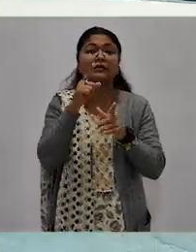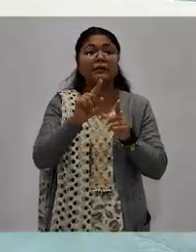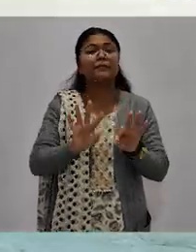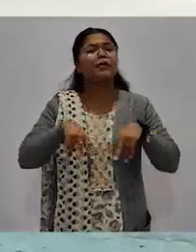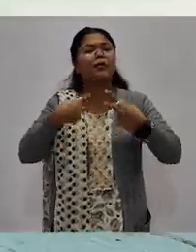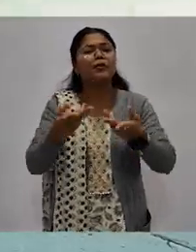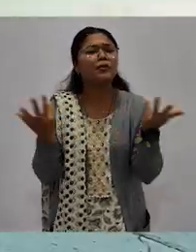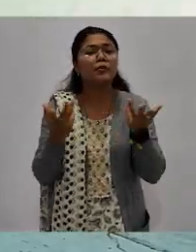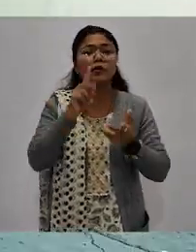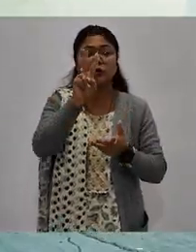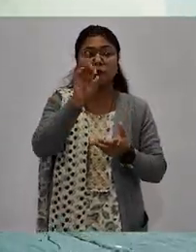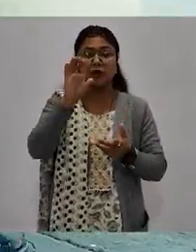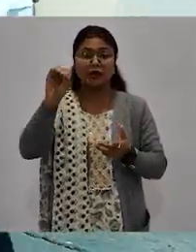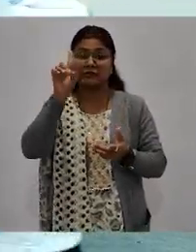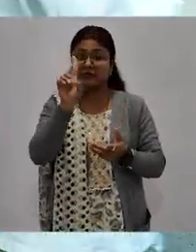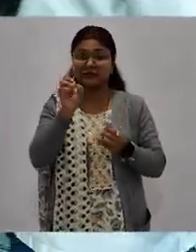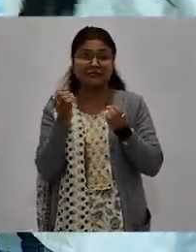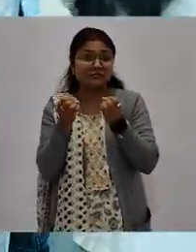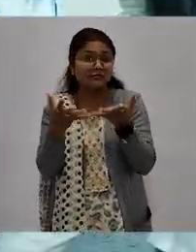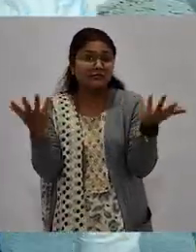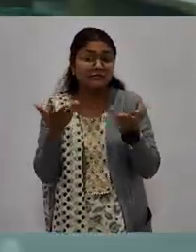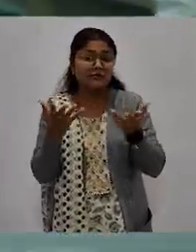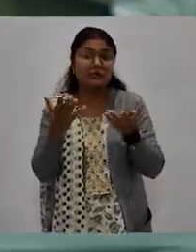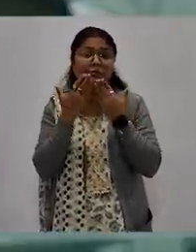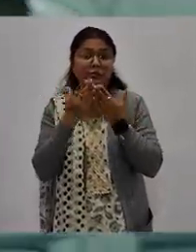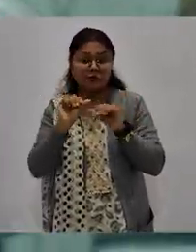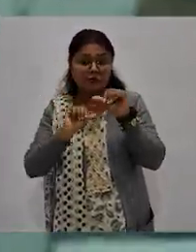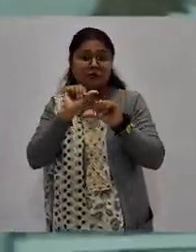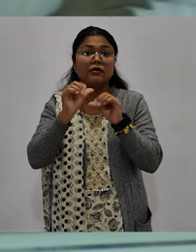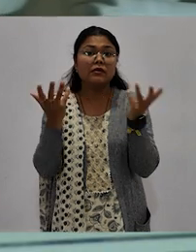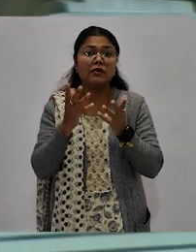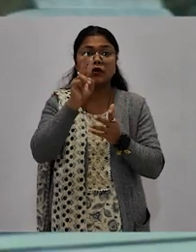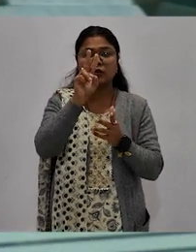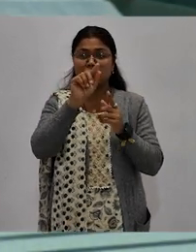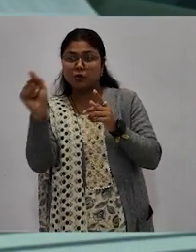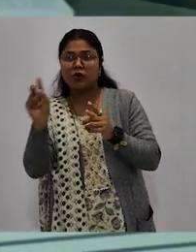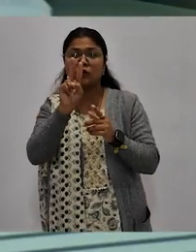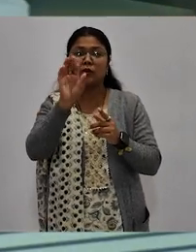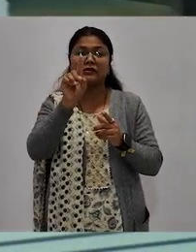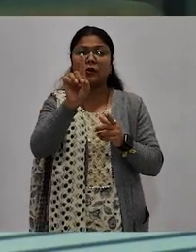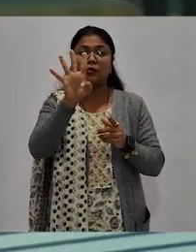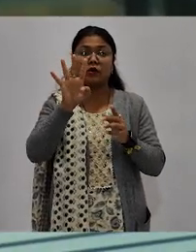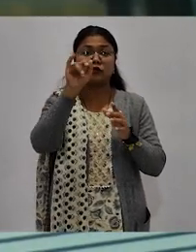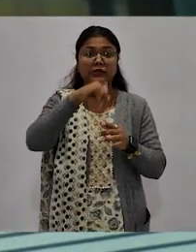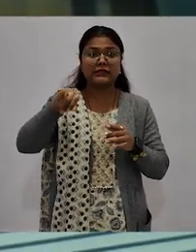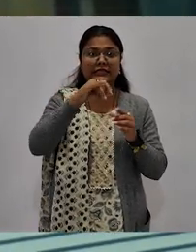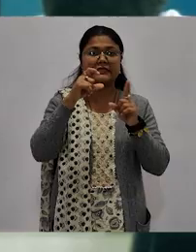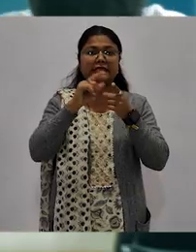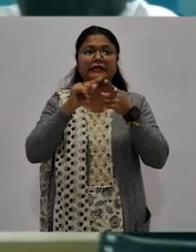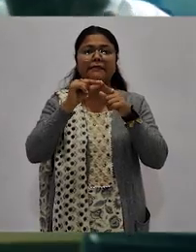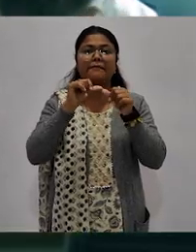উপৰি 2001 চনত আৰম্ভ হোৱা স্নাতকোত্তৰ পাঠ্যক্ৰম 2014 চনলৈ 6টা বিভাগলৈ সম্প্ৰসাৰিত হোৱাৰ